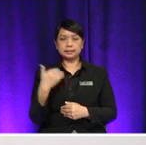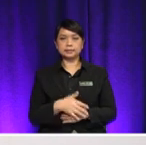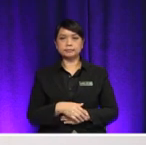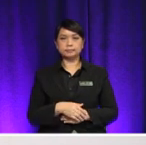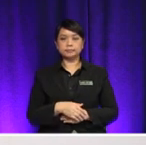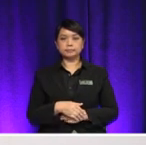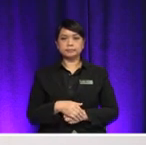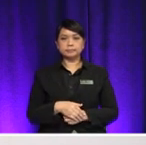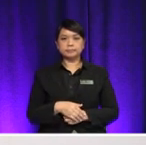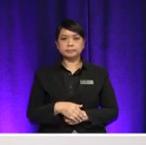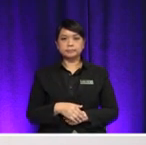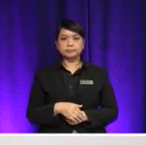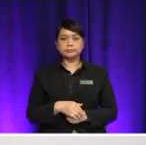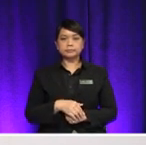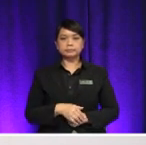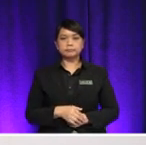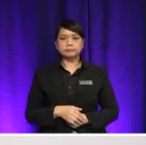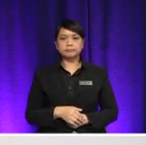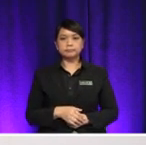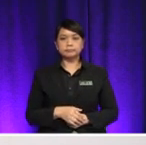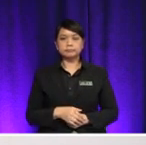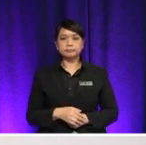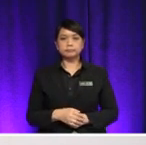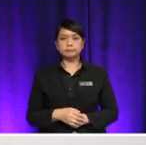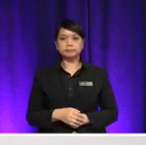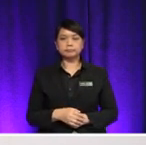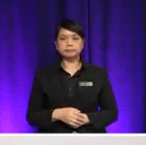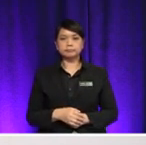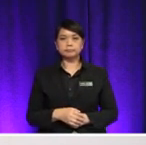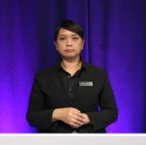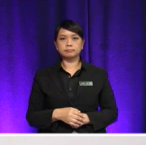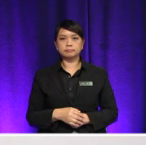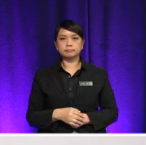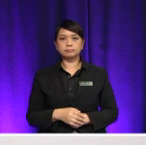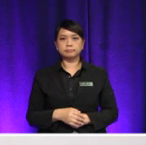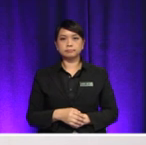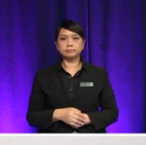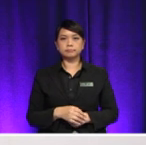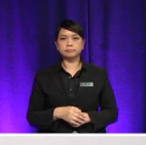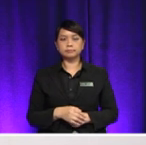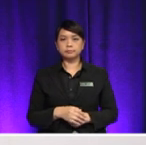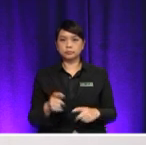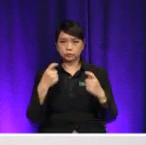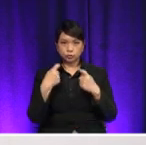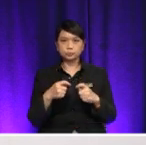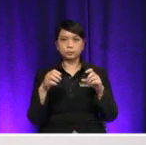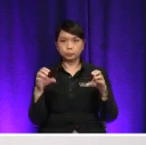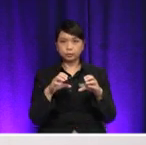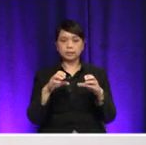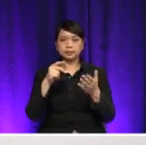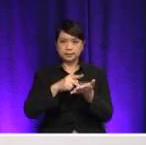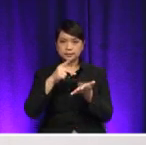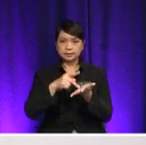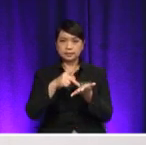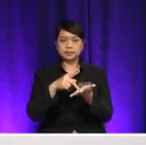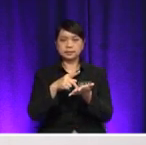bagi dengan kosong 2808 dengan 100 untuk dapat nilainya